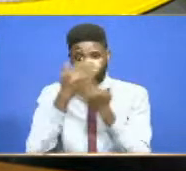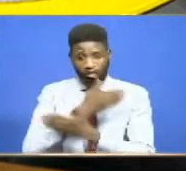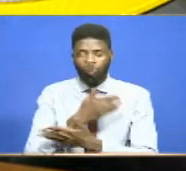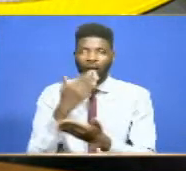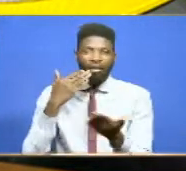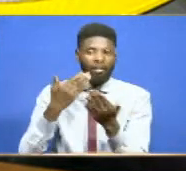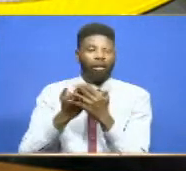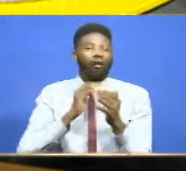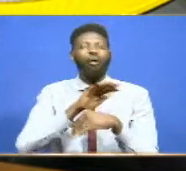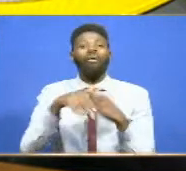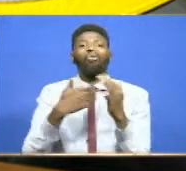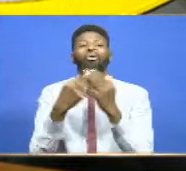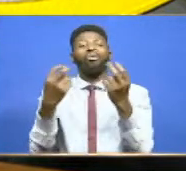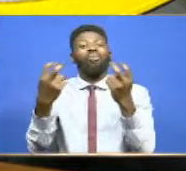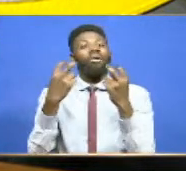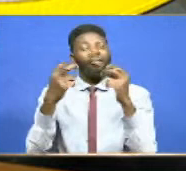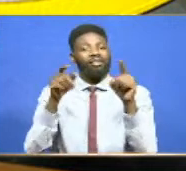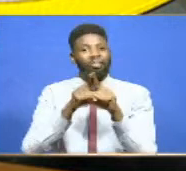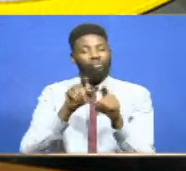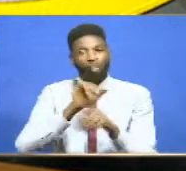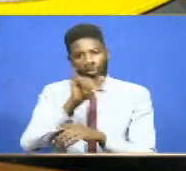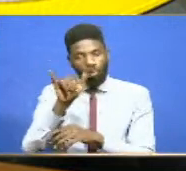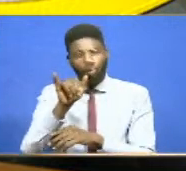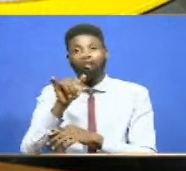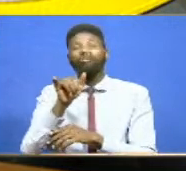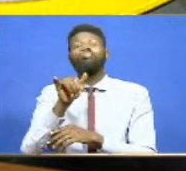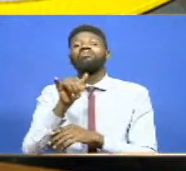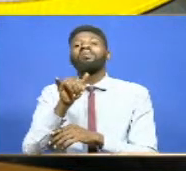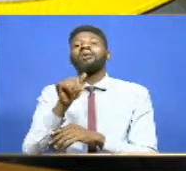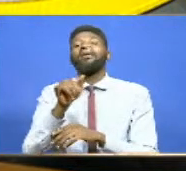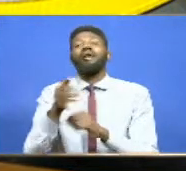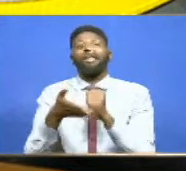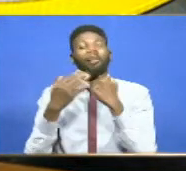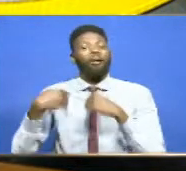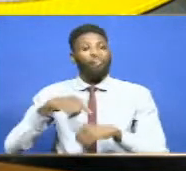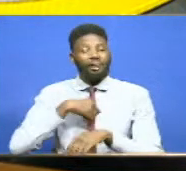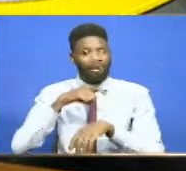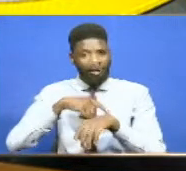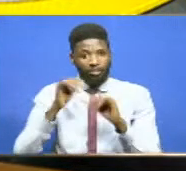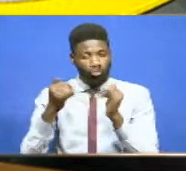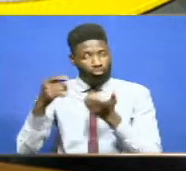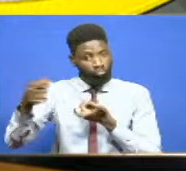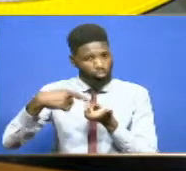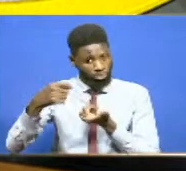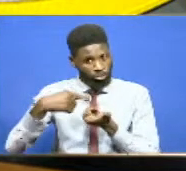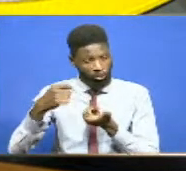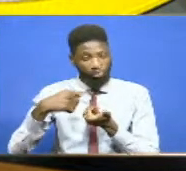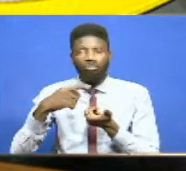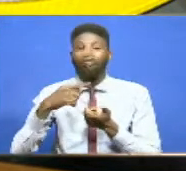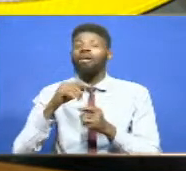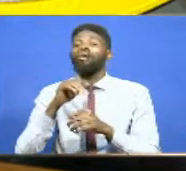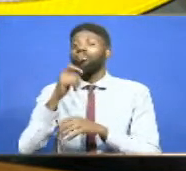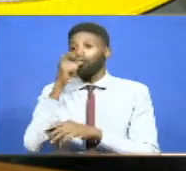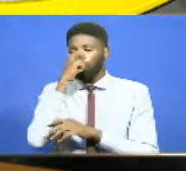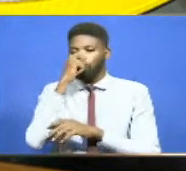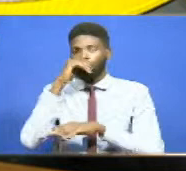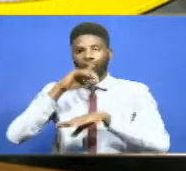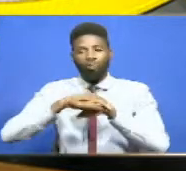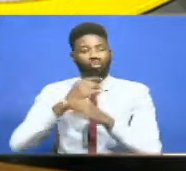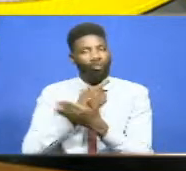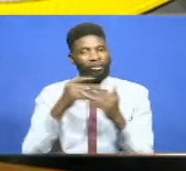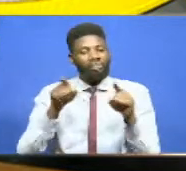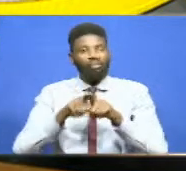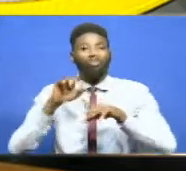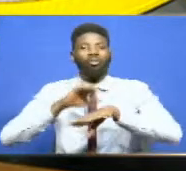kwa wote waliotizama na waliojumuika nasi kwa kupeperusha taarifa hizi. Tunakutakia juma jema pamoja na usiku mwema.